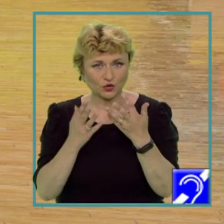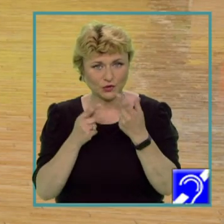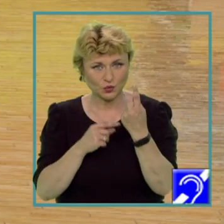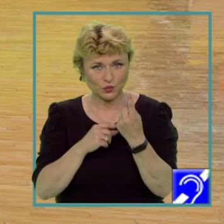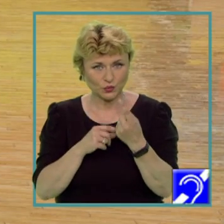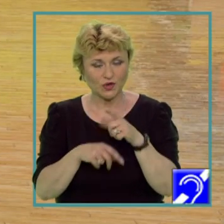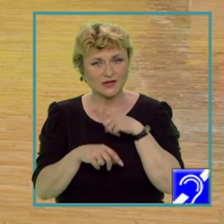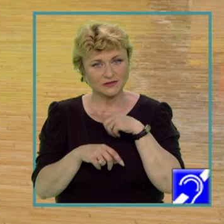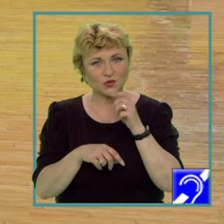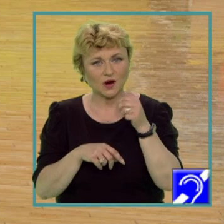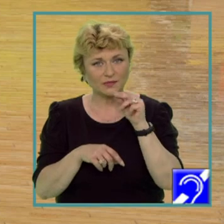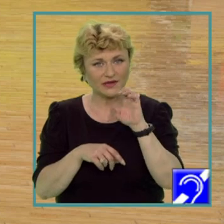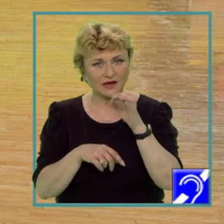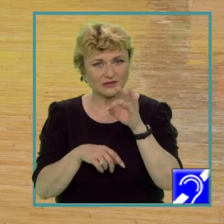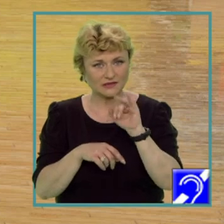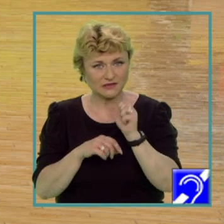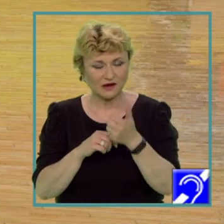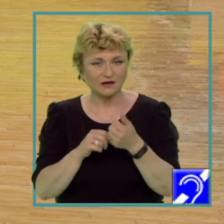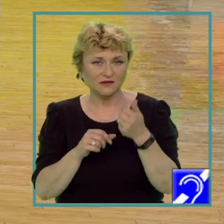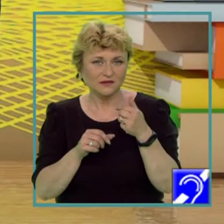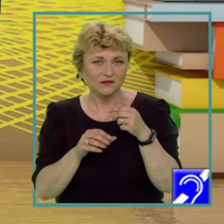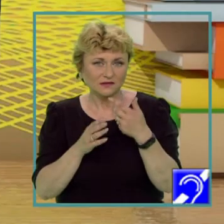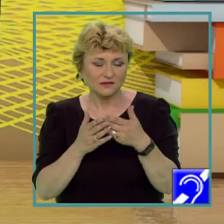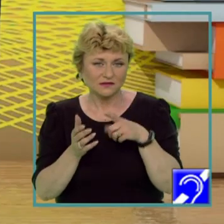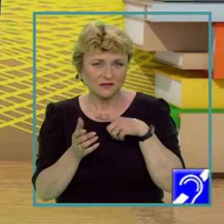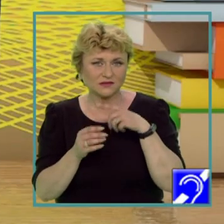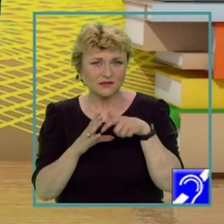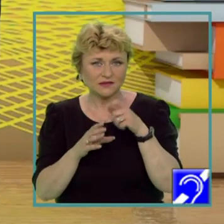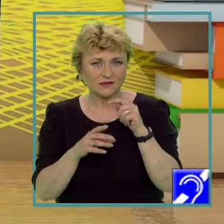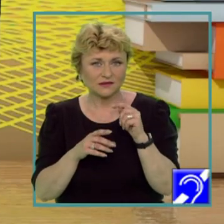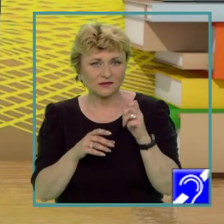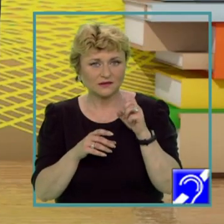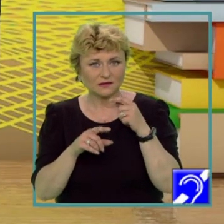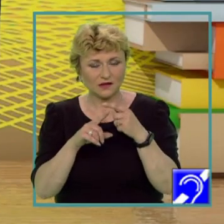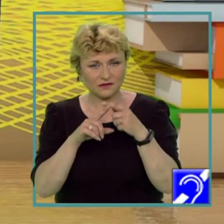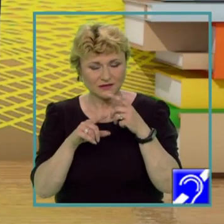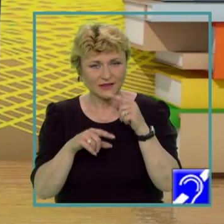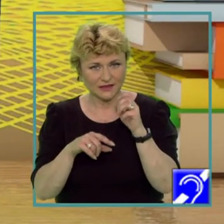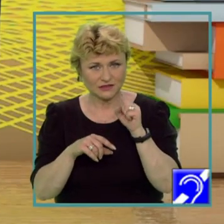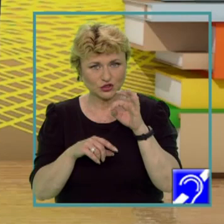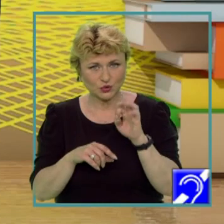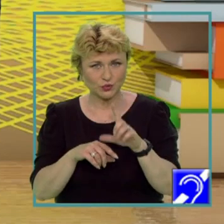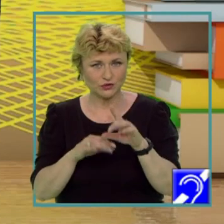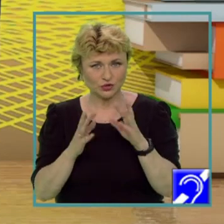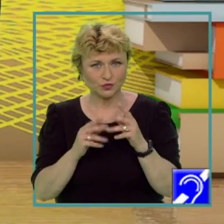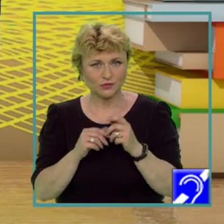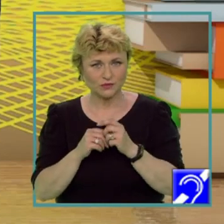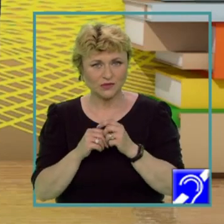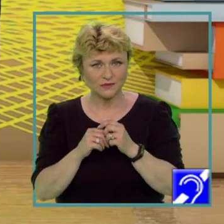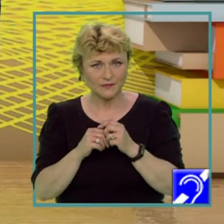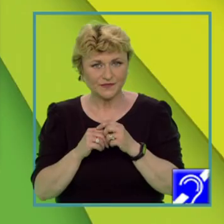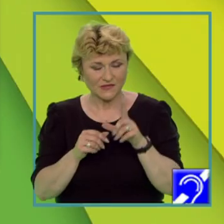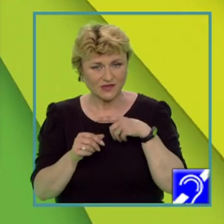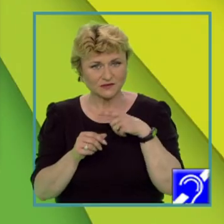o aplicatie Selecteaza din textul de antrenament numărul cinci specializarea matematică informatică itemul un roman